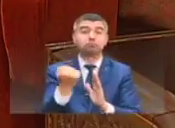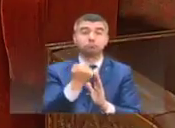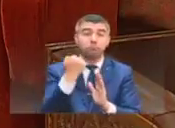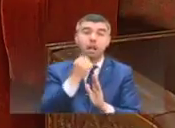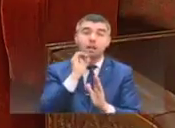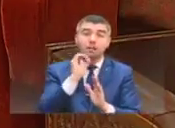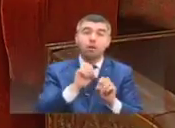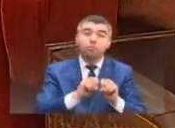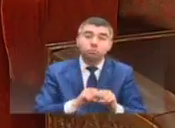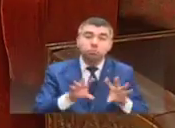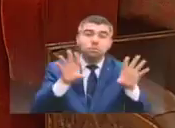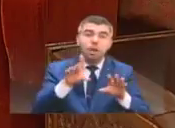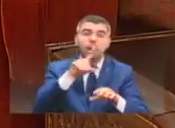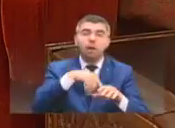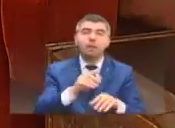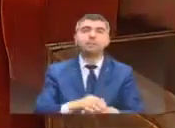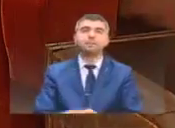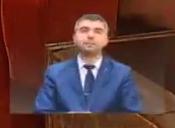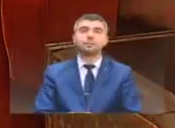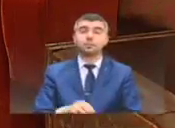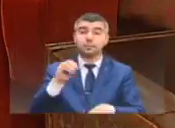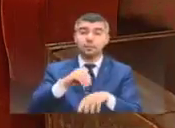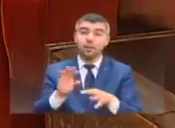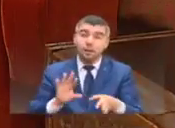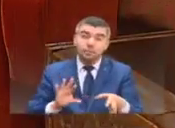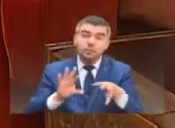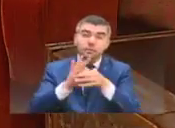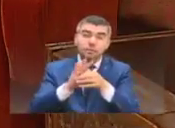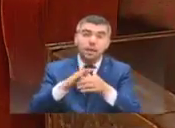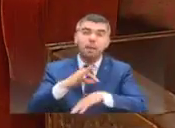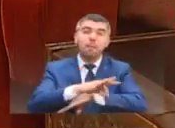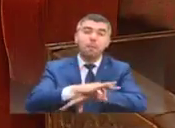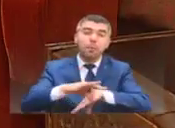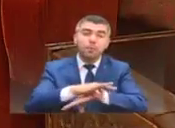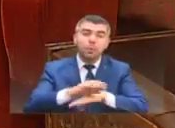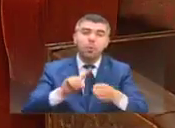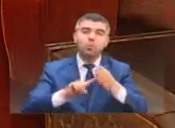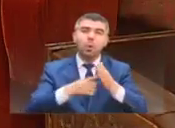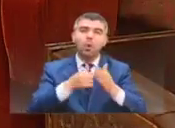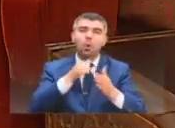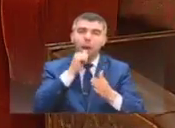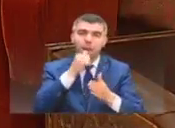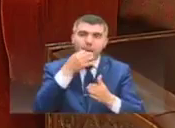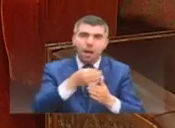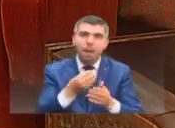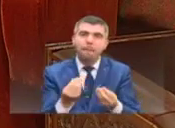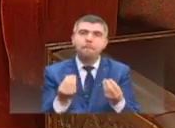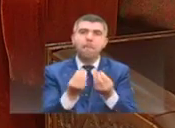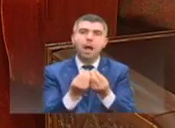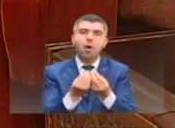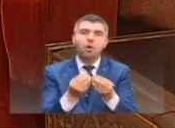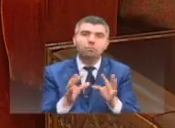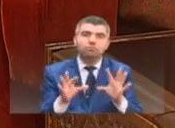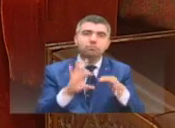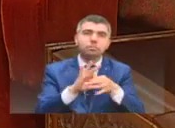التزويد أقل من المعدل الوطني، بشراكة مباشرة ما بين المكتب الوطني للكهرباء والماء الصالح للشرب والجماعة الترابية والمديرية